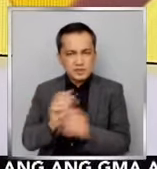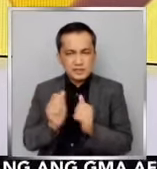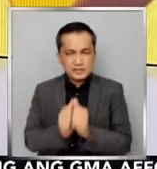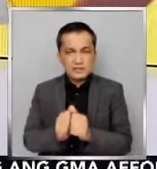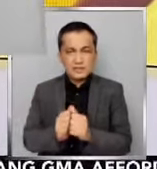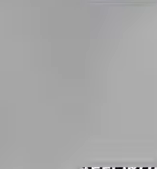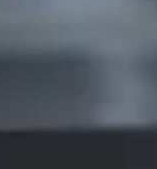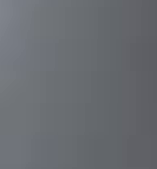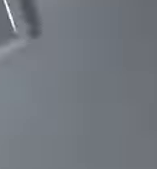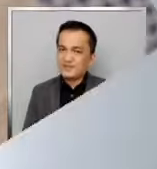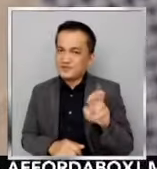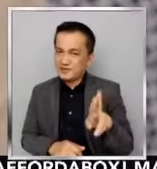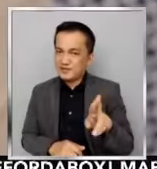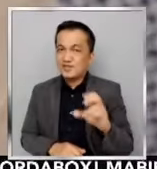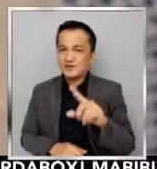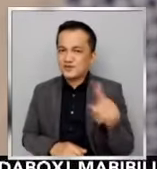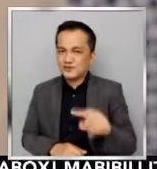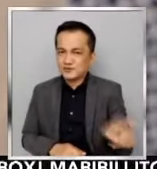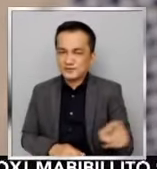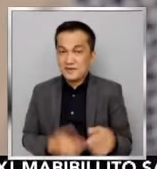aking chika.